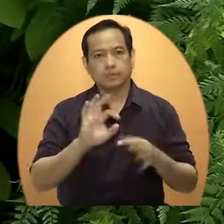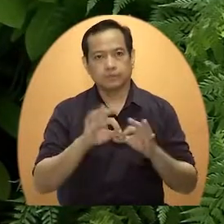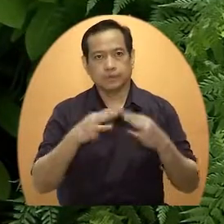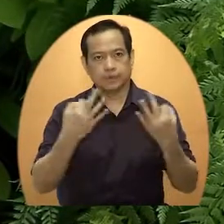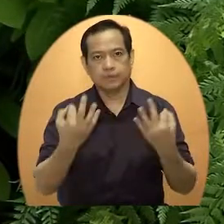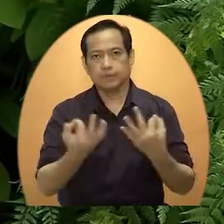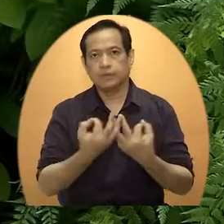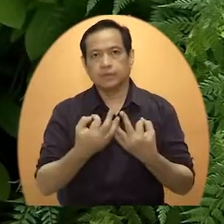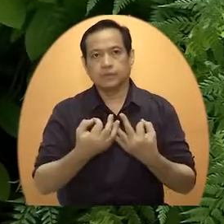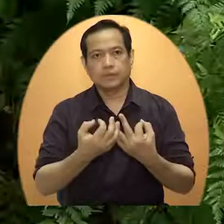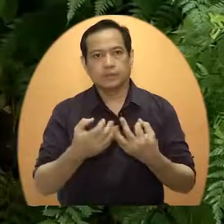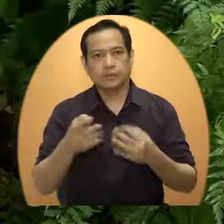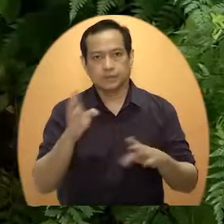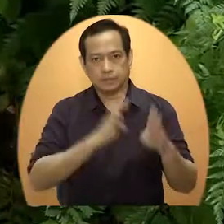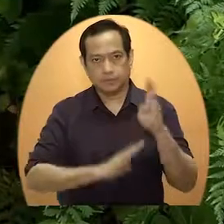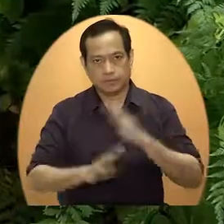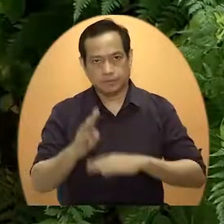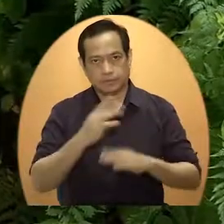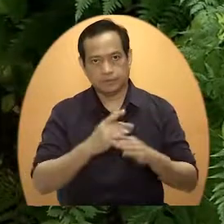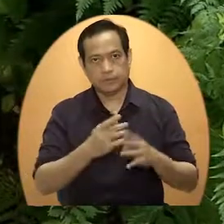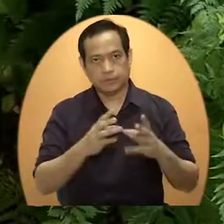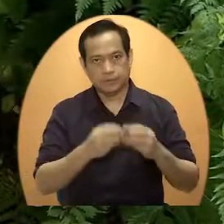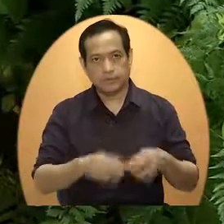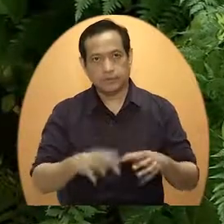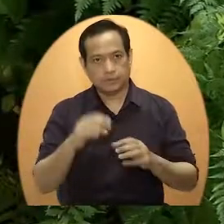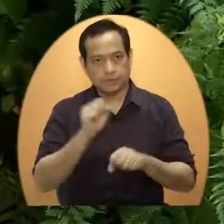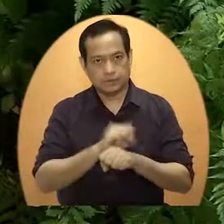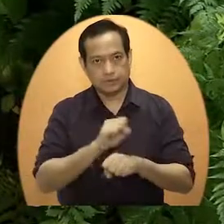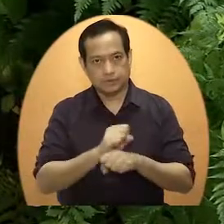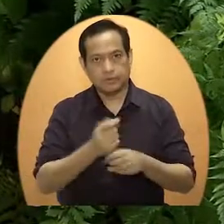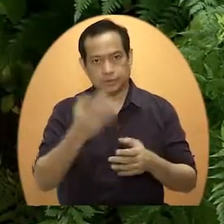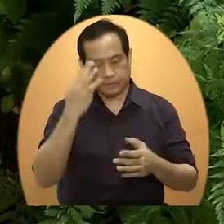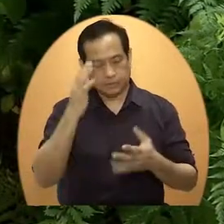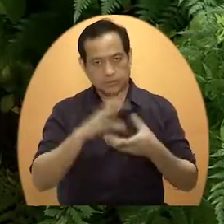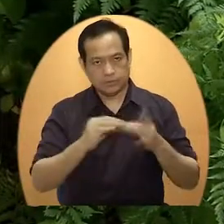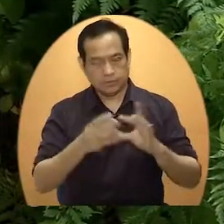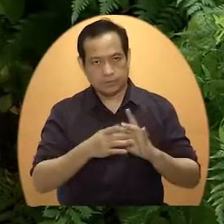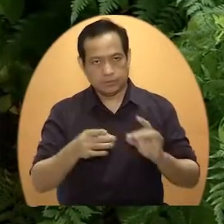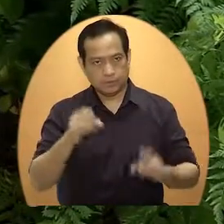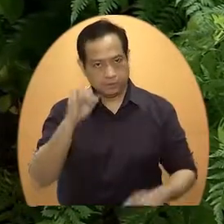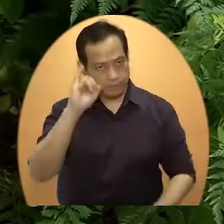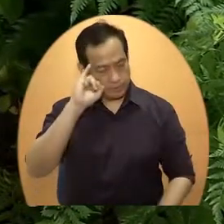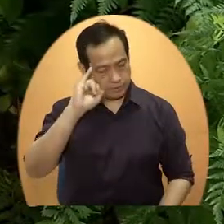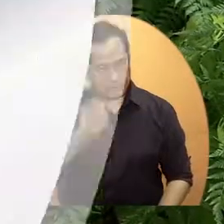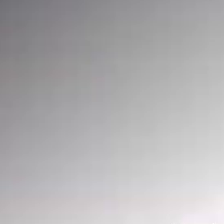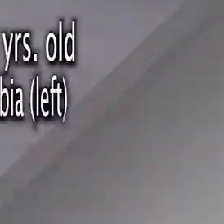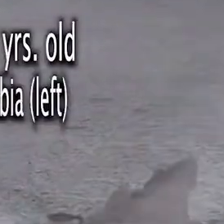nawalan siya ng trabaho. Atin pong alamin ang kwento ni Inri Samson.